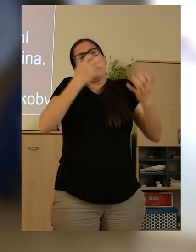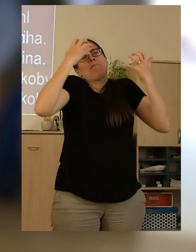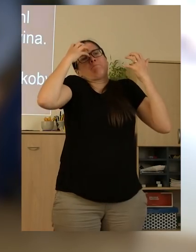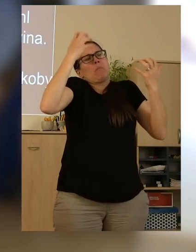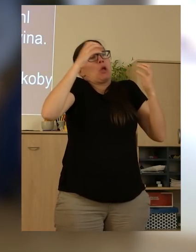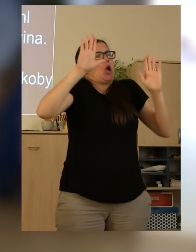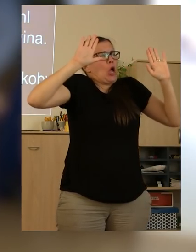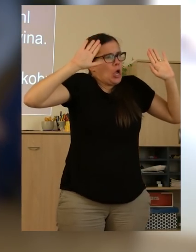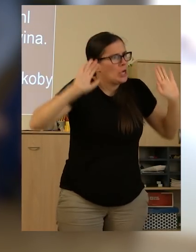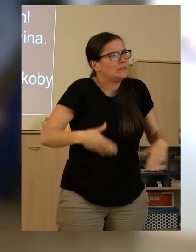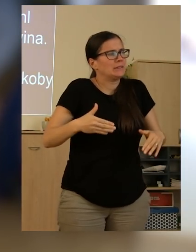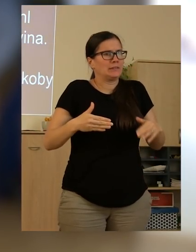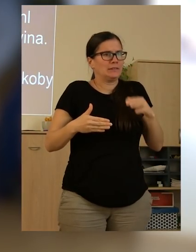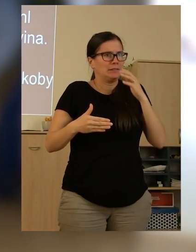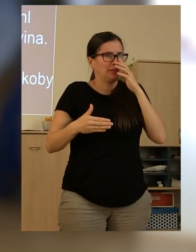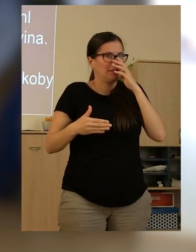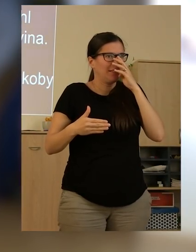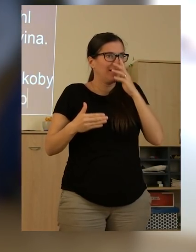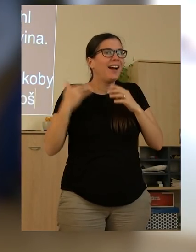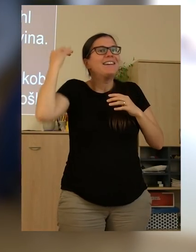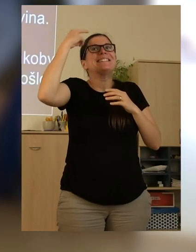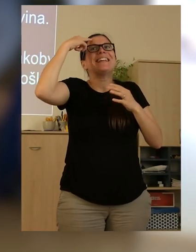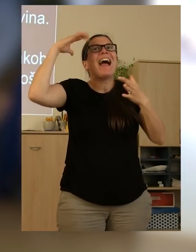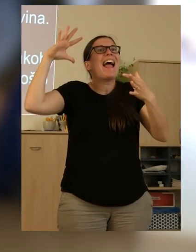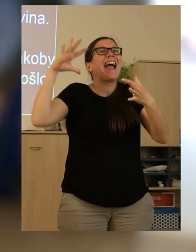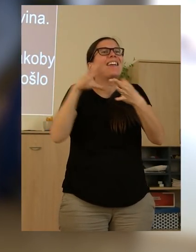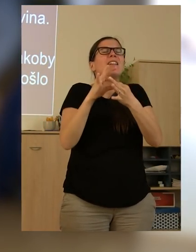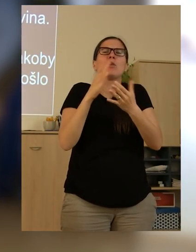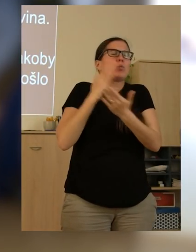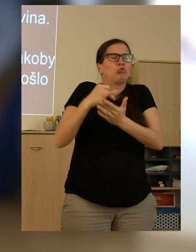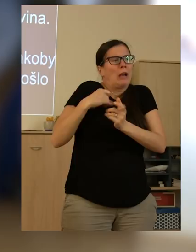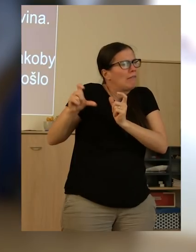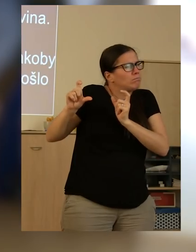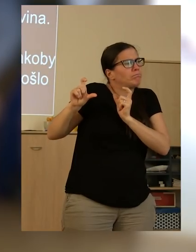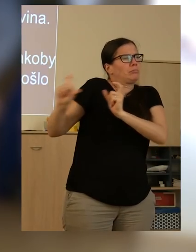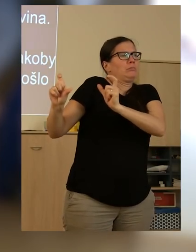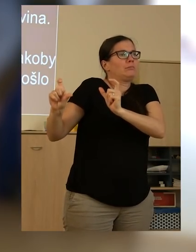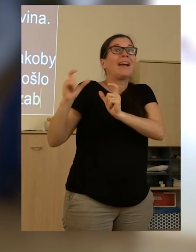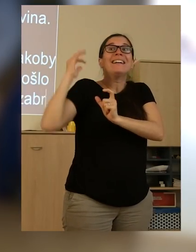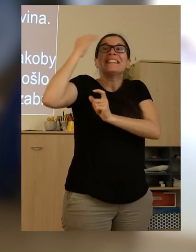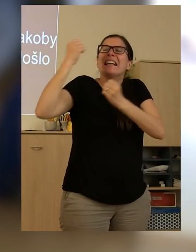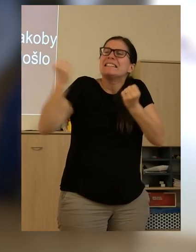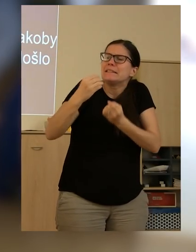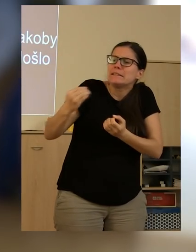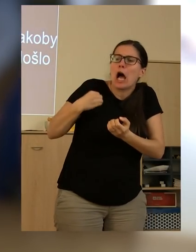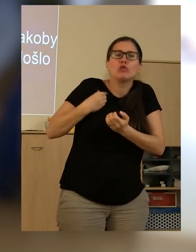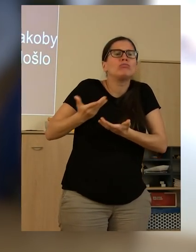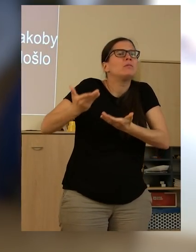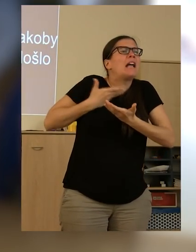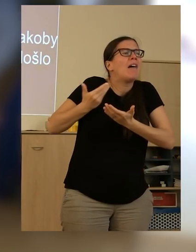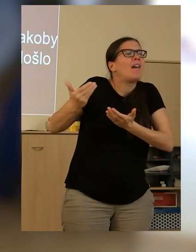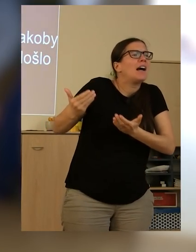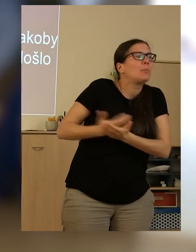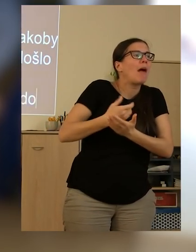tomu, aby došlo k tomu uvědomění. Už se snaží zabránit tomu, aby jako ta zpráva došla k tomu člověku, že